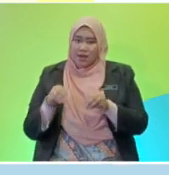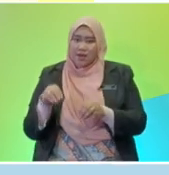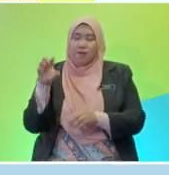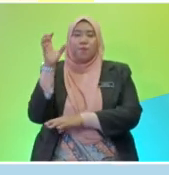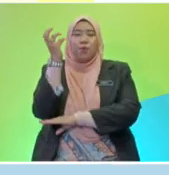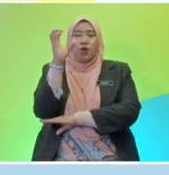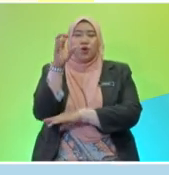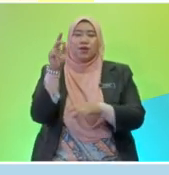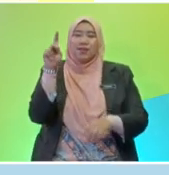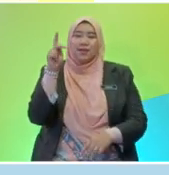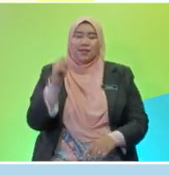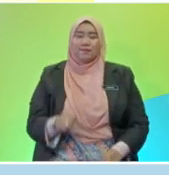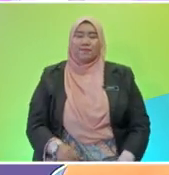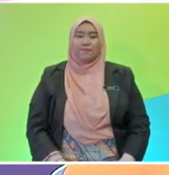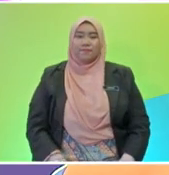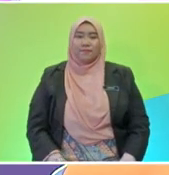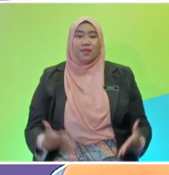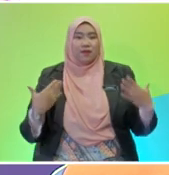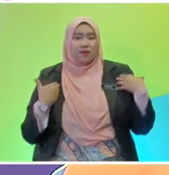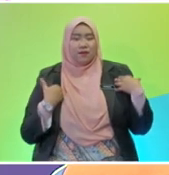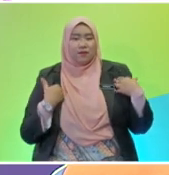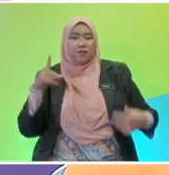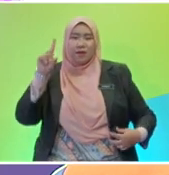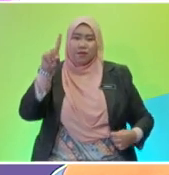Oke dan kita ada satu Activity